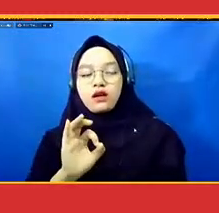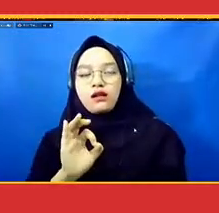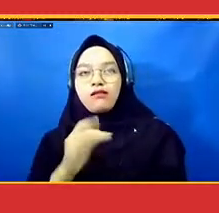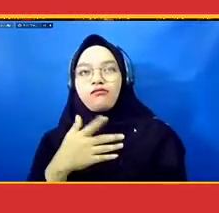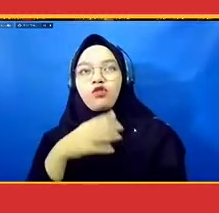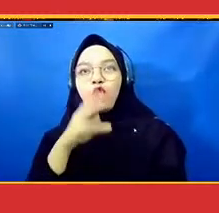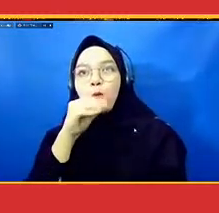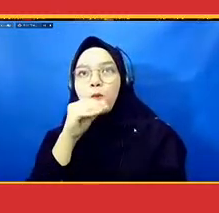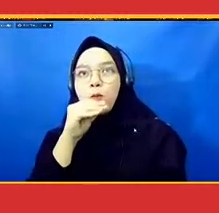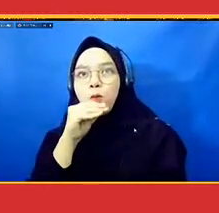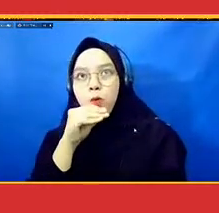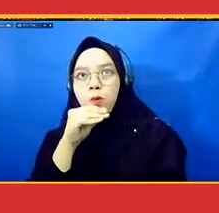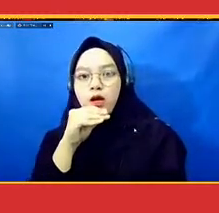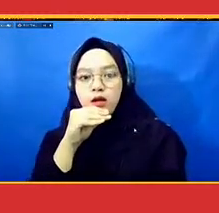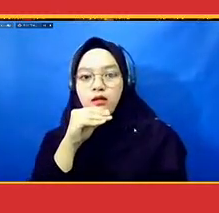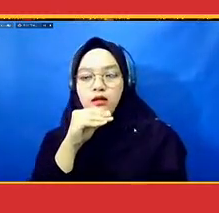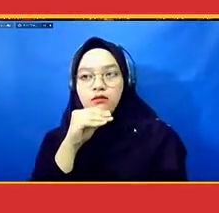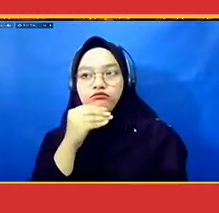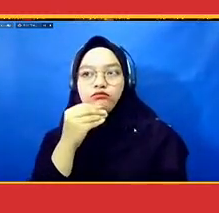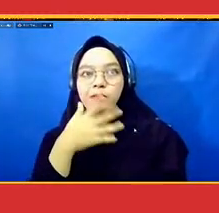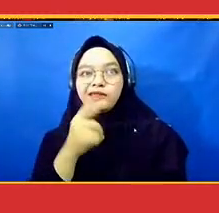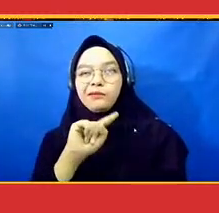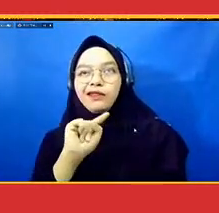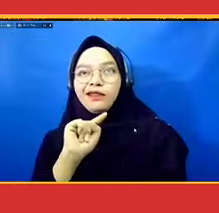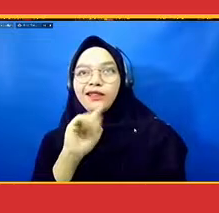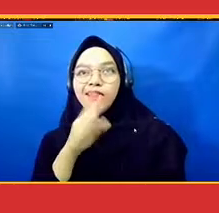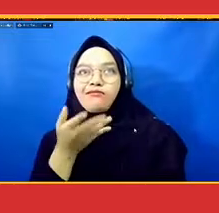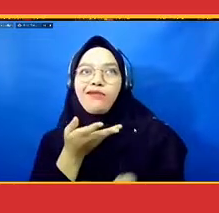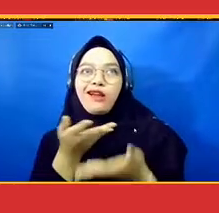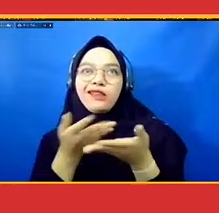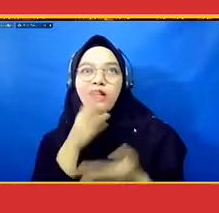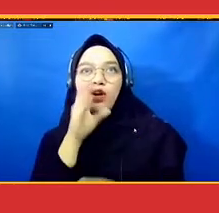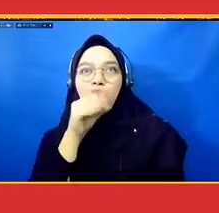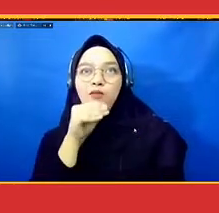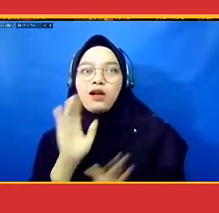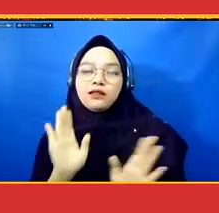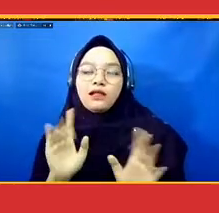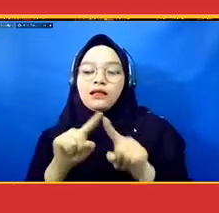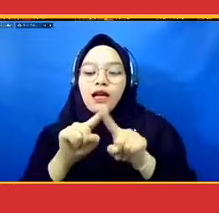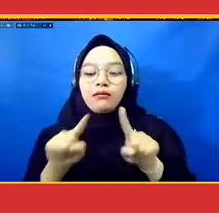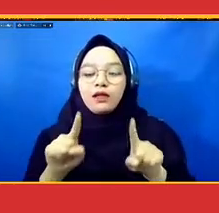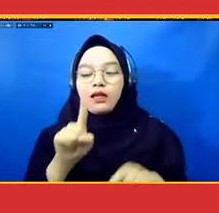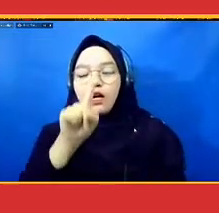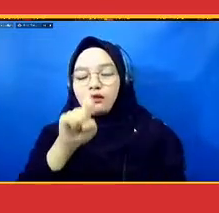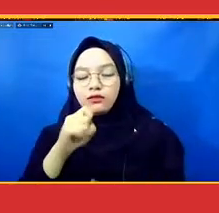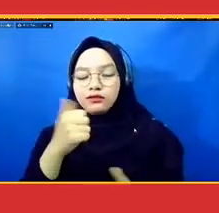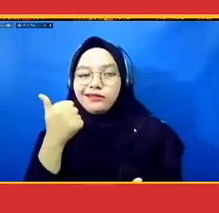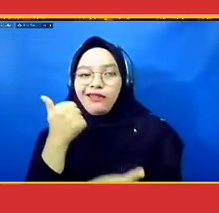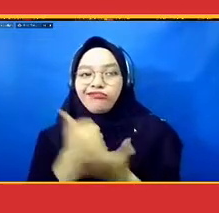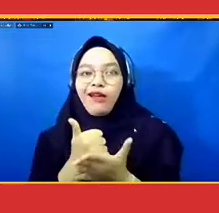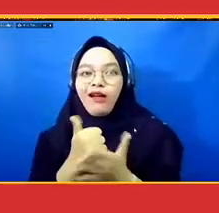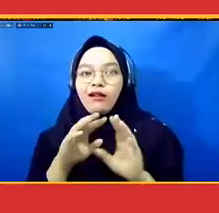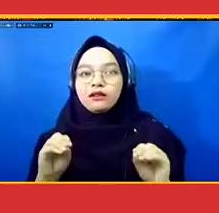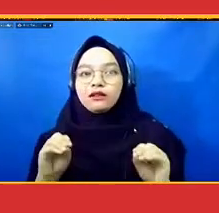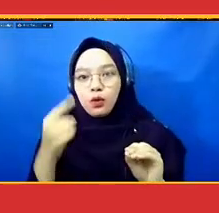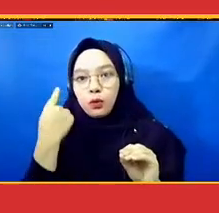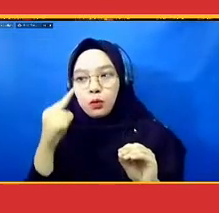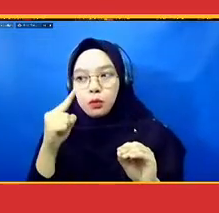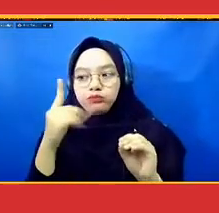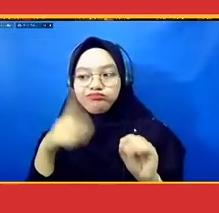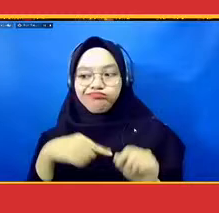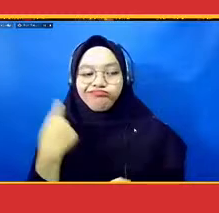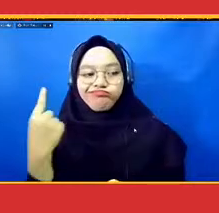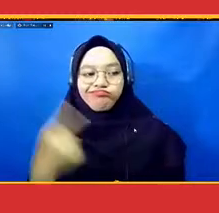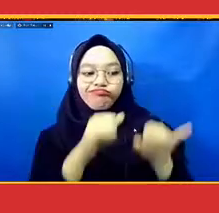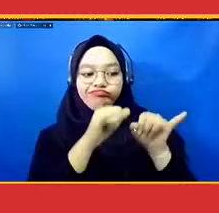ya, atau lip service, tetapi ini harus perlu kerja nyata bersama untuk kita semua